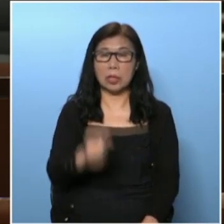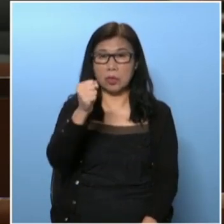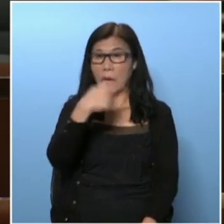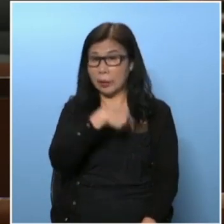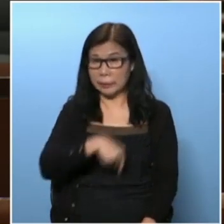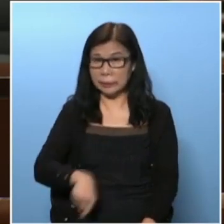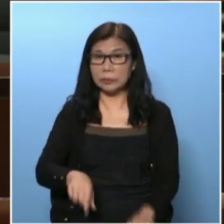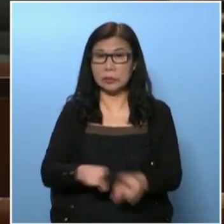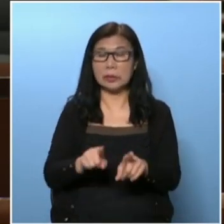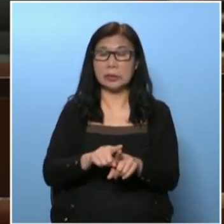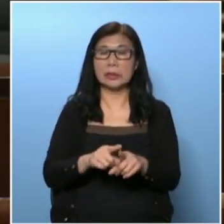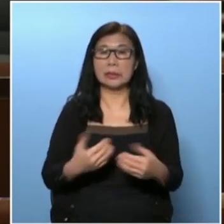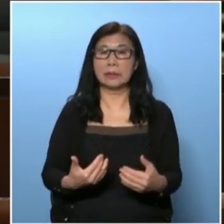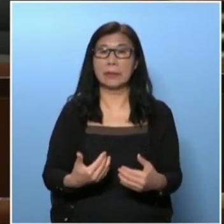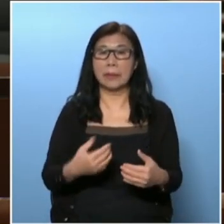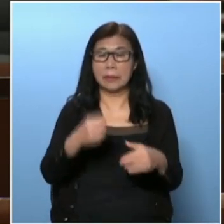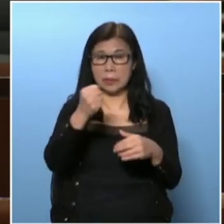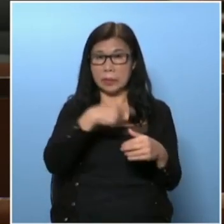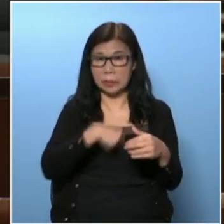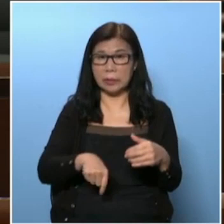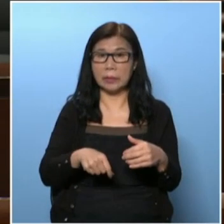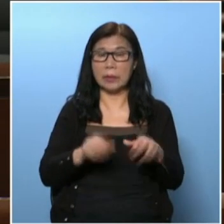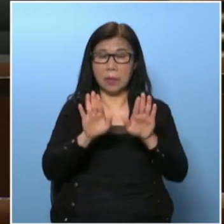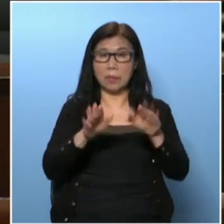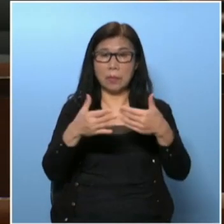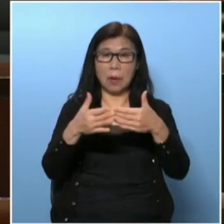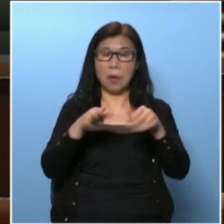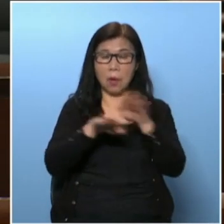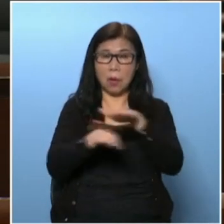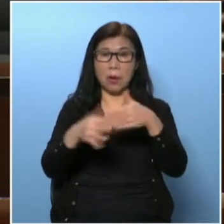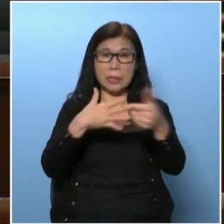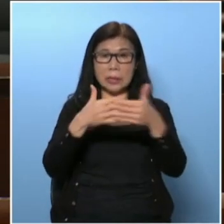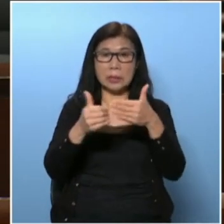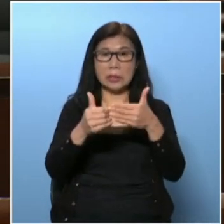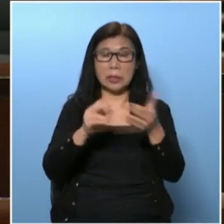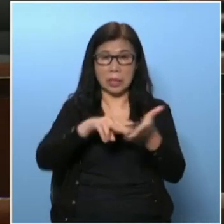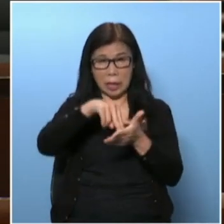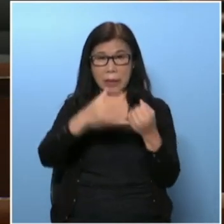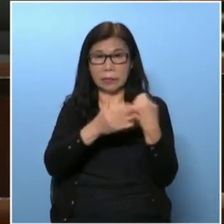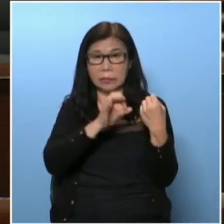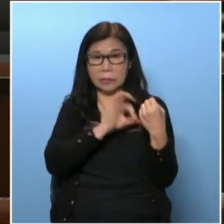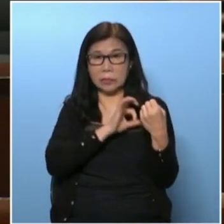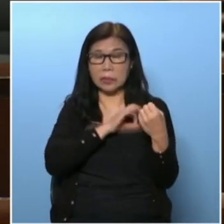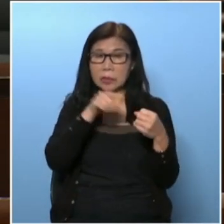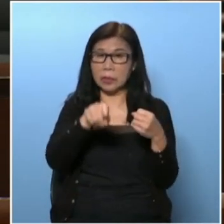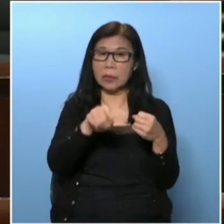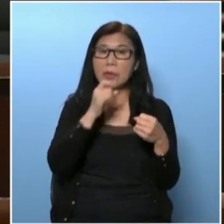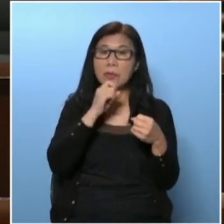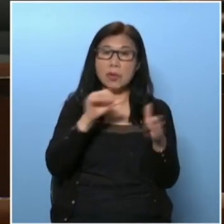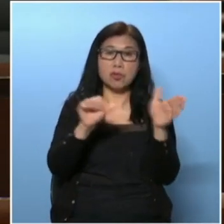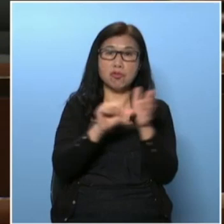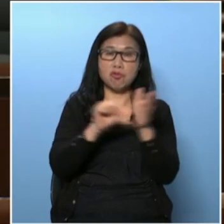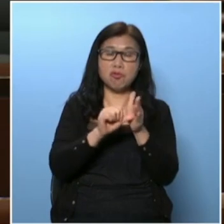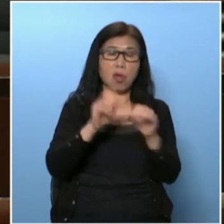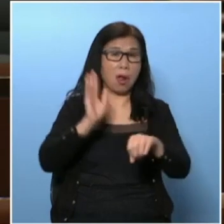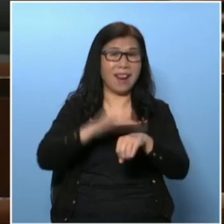議員作為喺保安事務，我諗喺立法會入邊嘅佢既係最資深